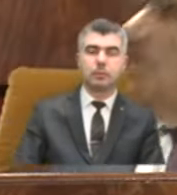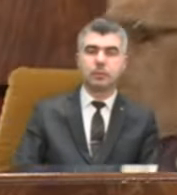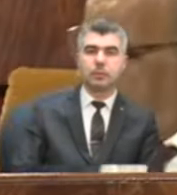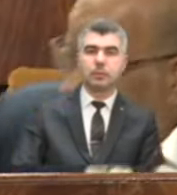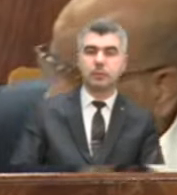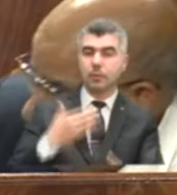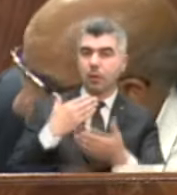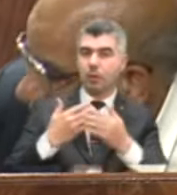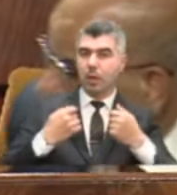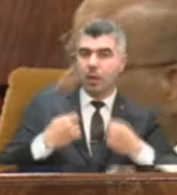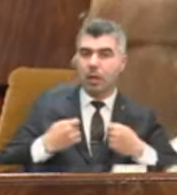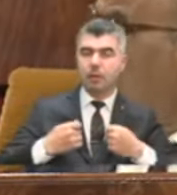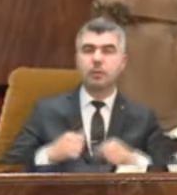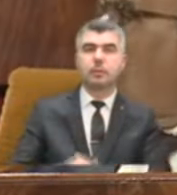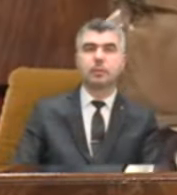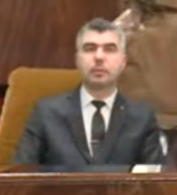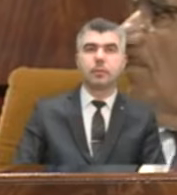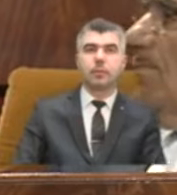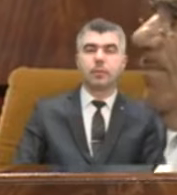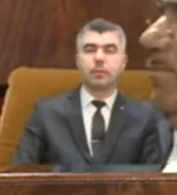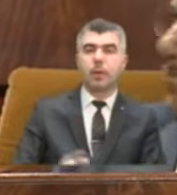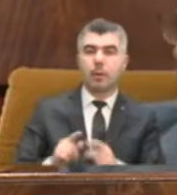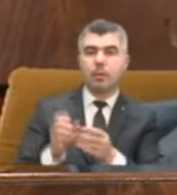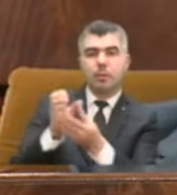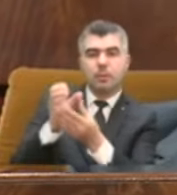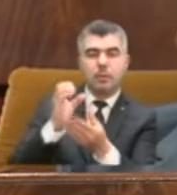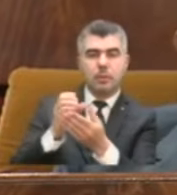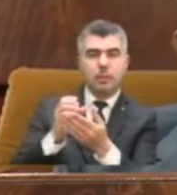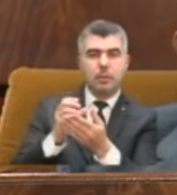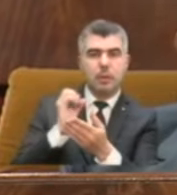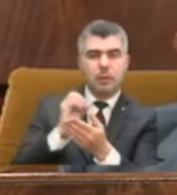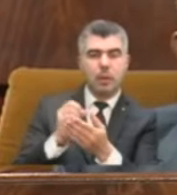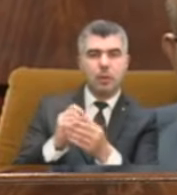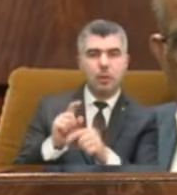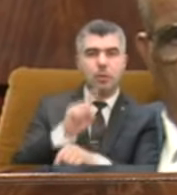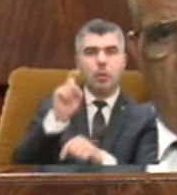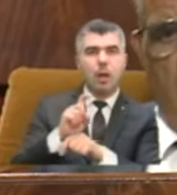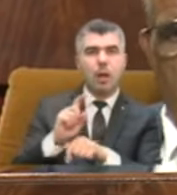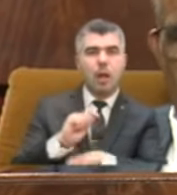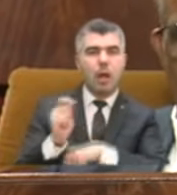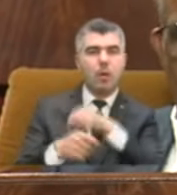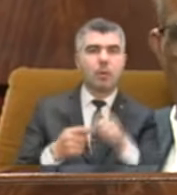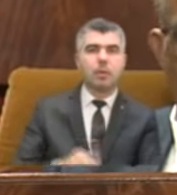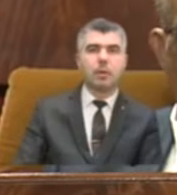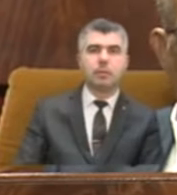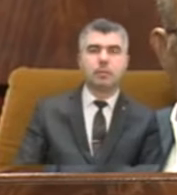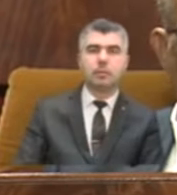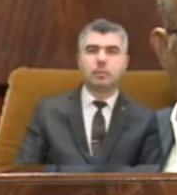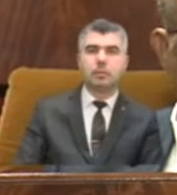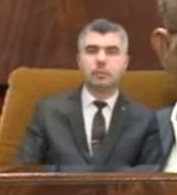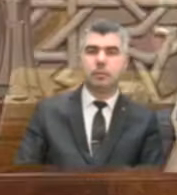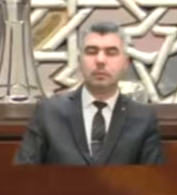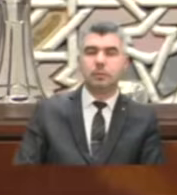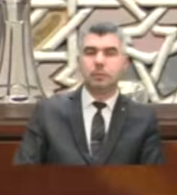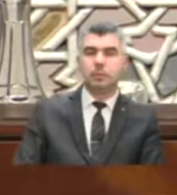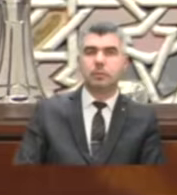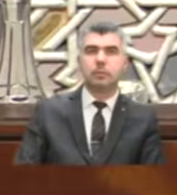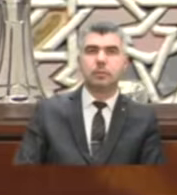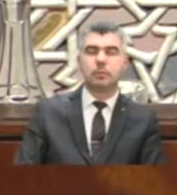شكرا السيد الرئيس. السيد الوزير، عن النقل المزدوج، نسائلكم في العالم القروي. تفضل السيد